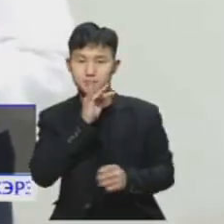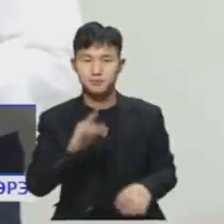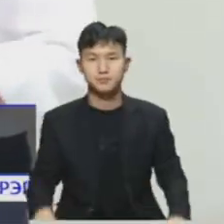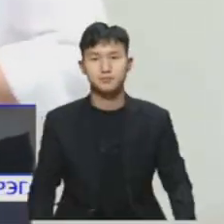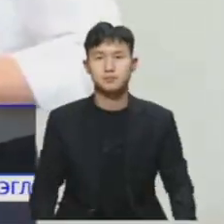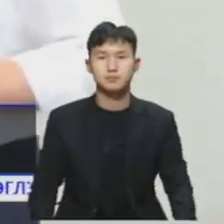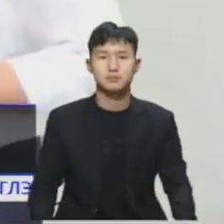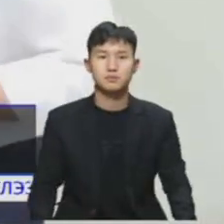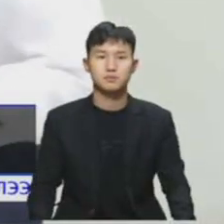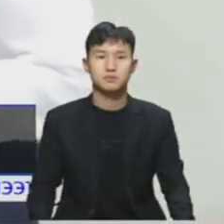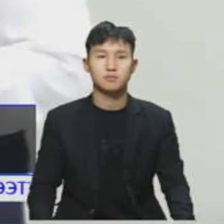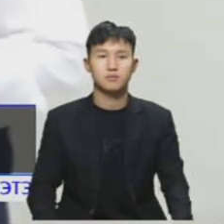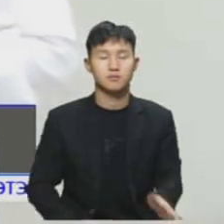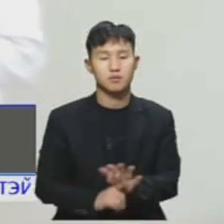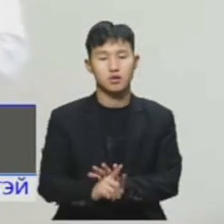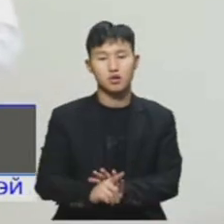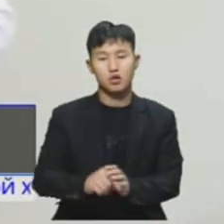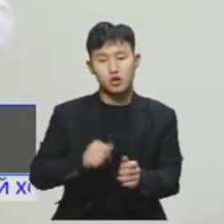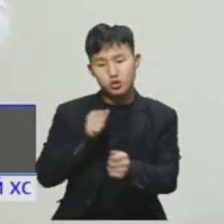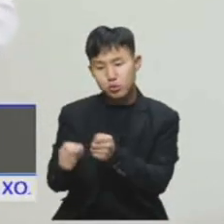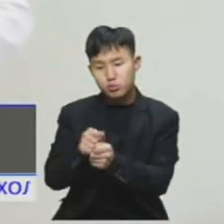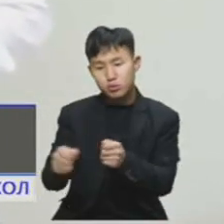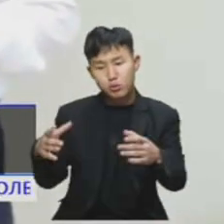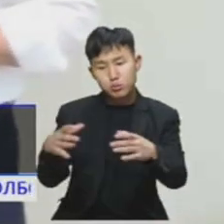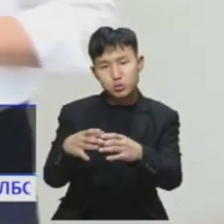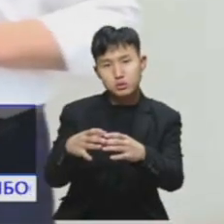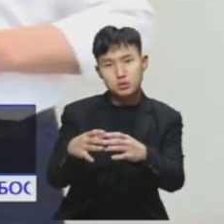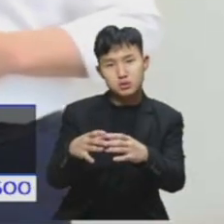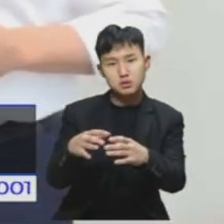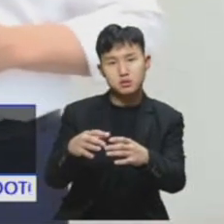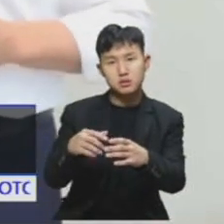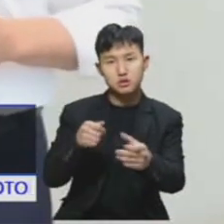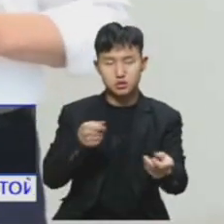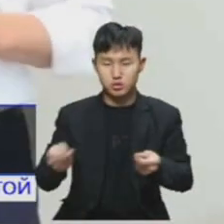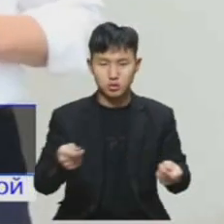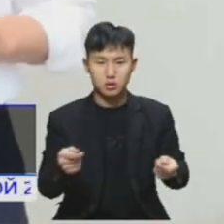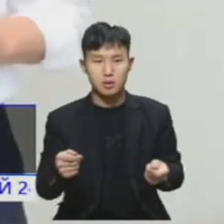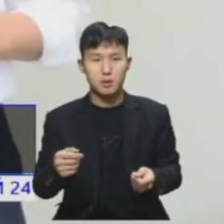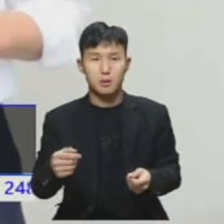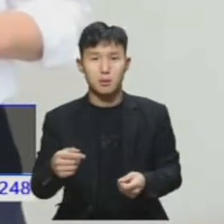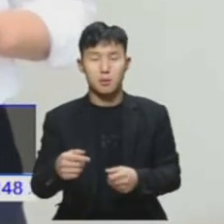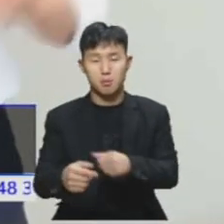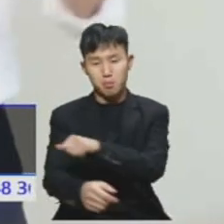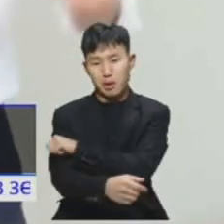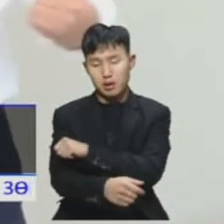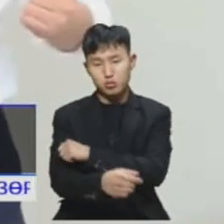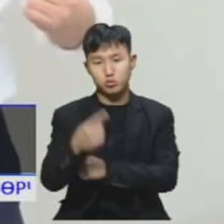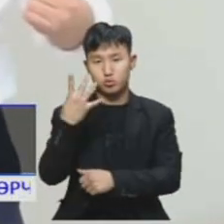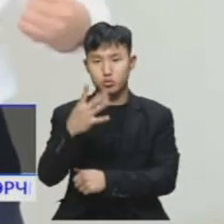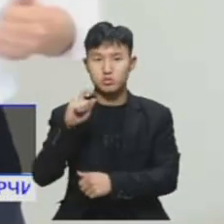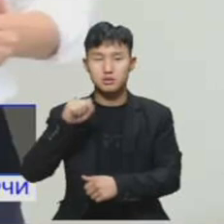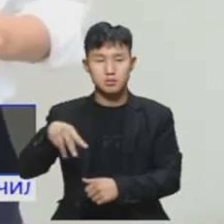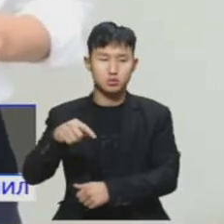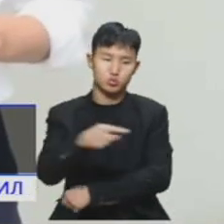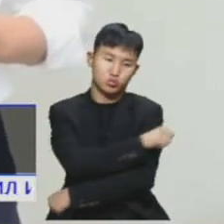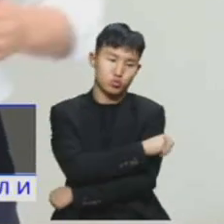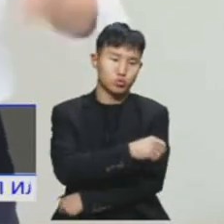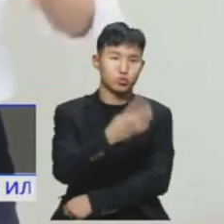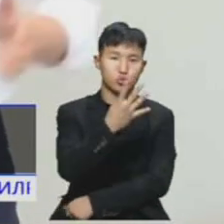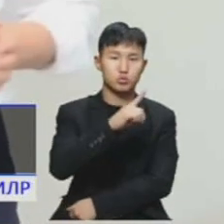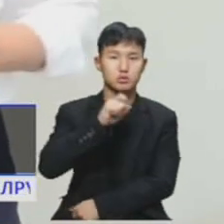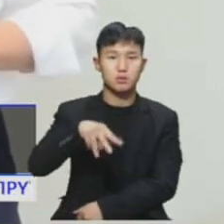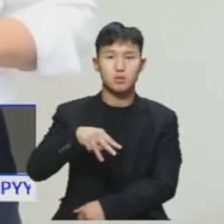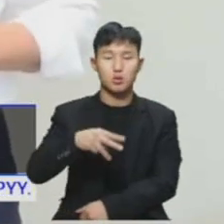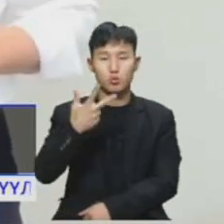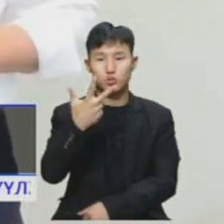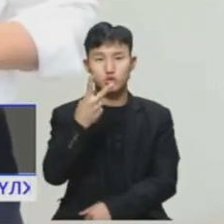Бид эхний ээлжинд төлбөртэй бүсийн зохицуулалтаар баруун дөрвөн замаас зүүн дөрвөн зам 32-ын тойргоос инх тайвны